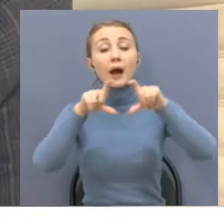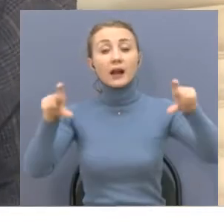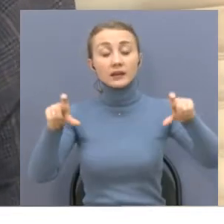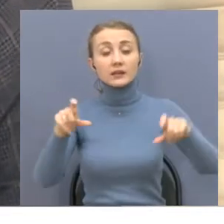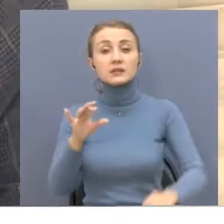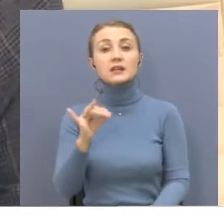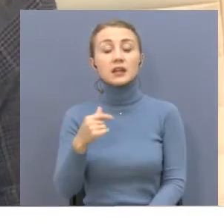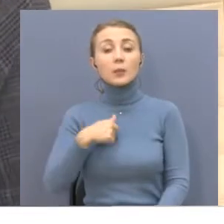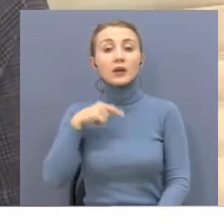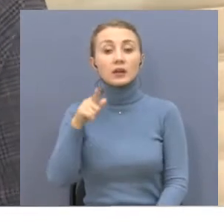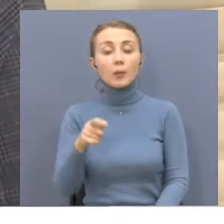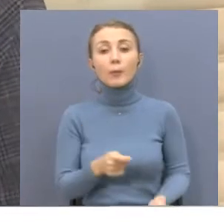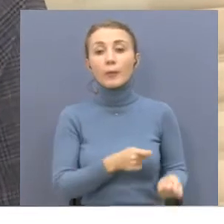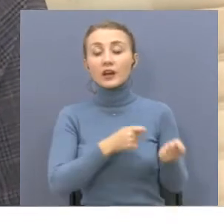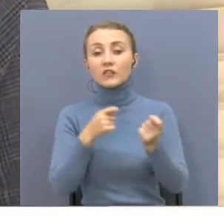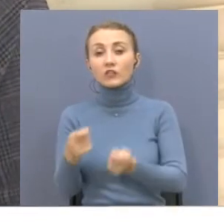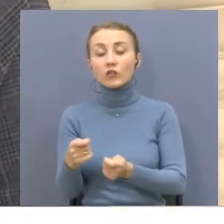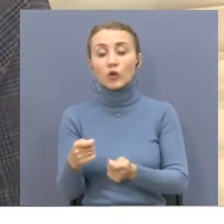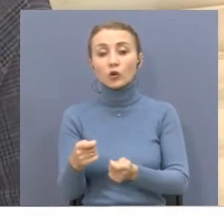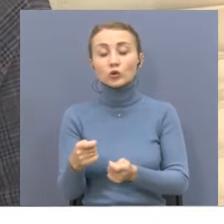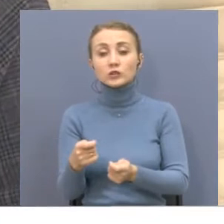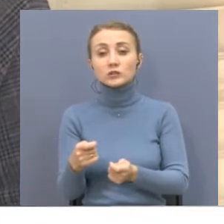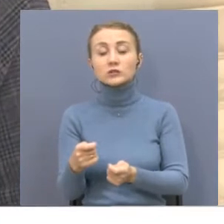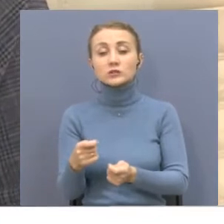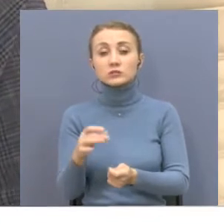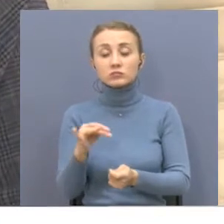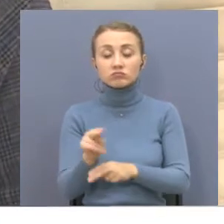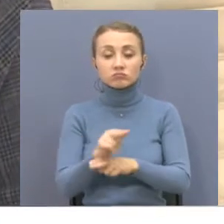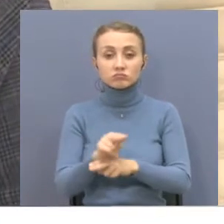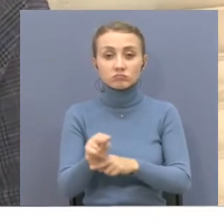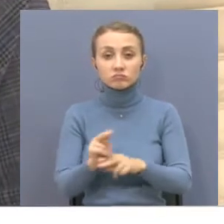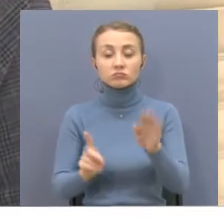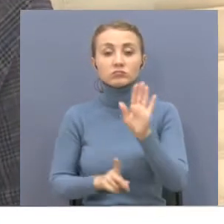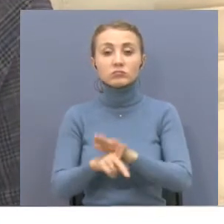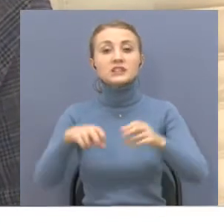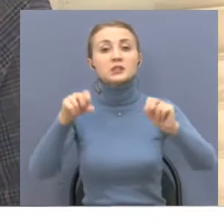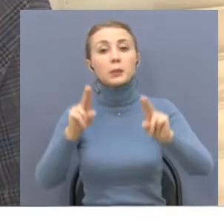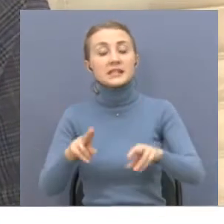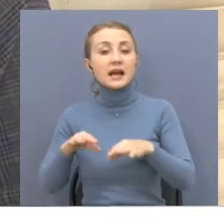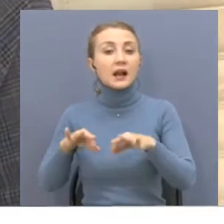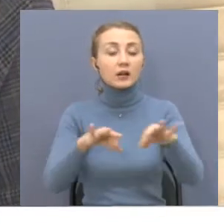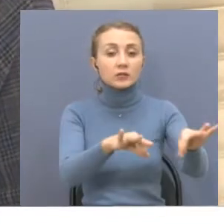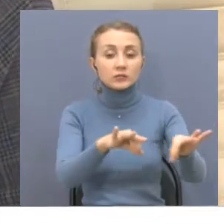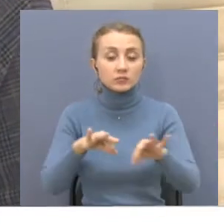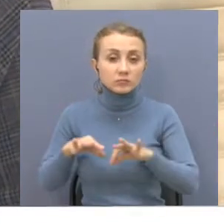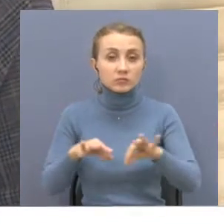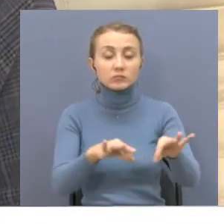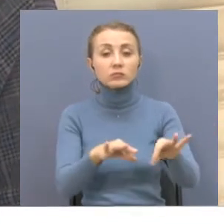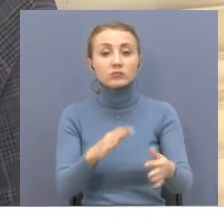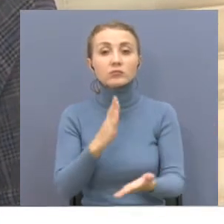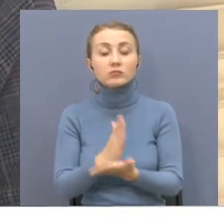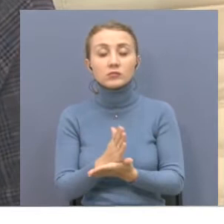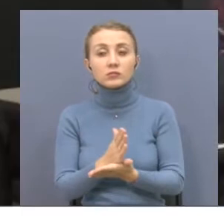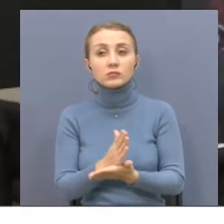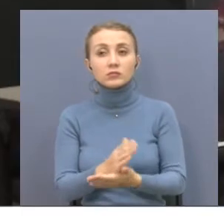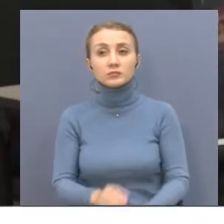қандай да бір күдік туындаса, консультативті көмек керек болып жатса, санитарлық авиация арқылы пациентті бірден облыстық аурухананың инфекциялық бөлімшесіне